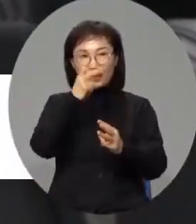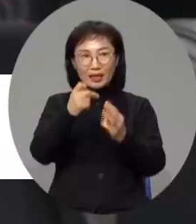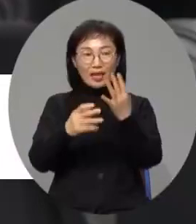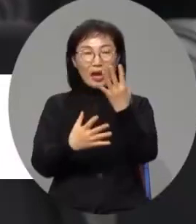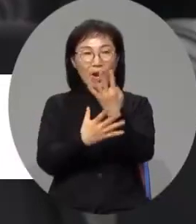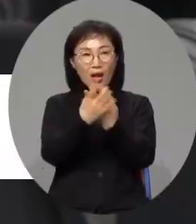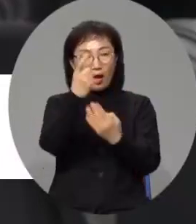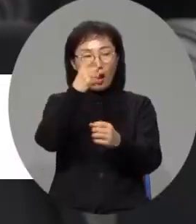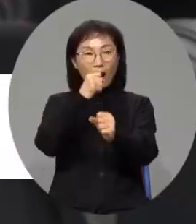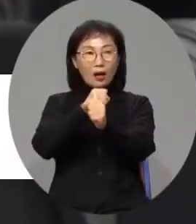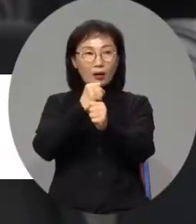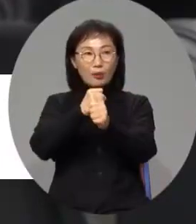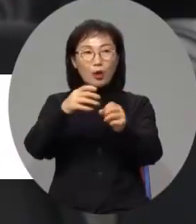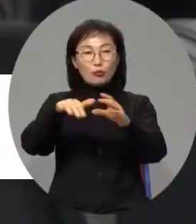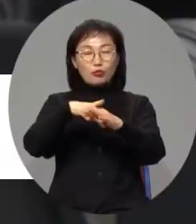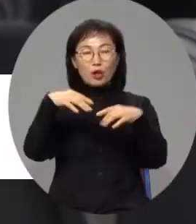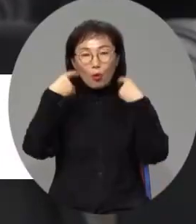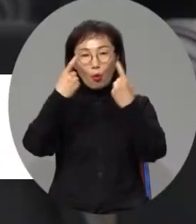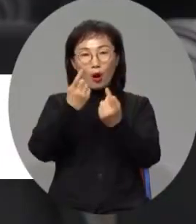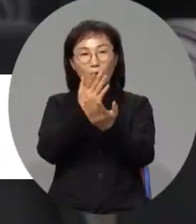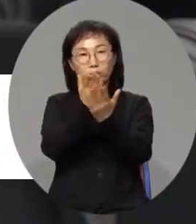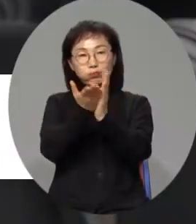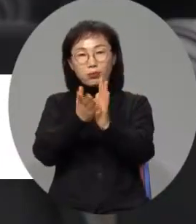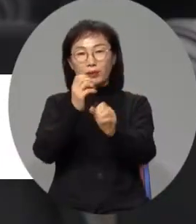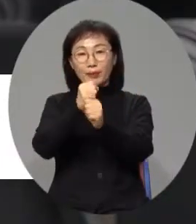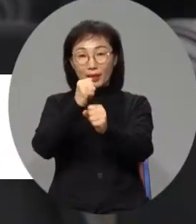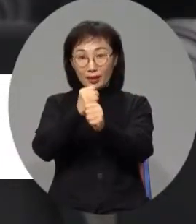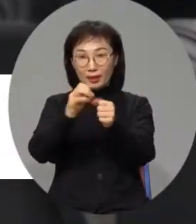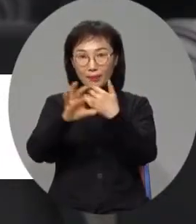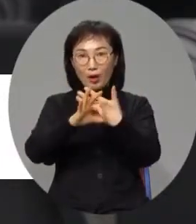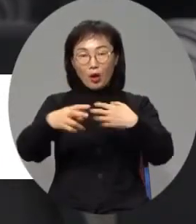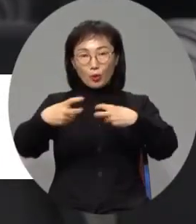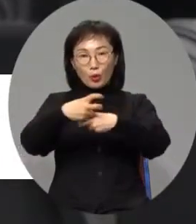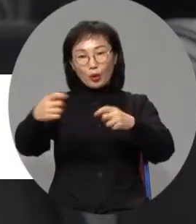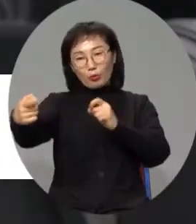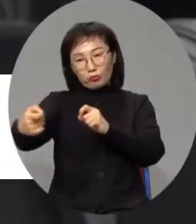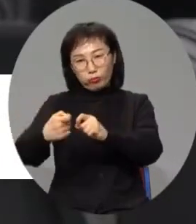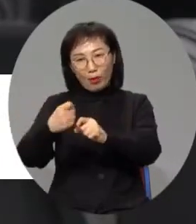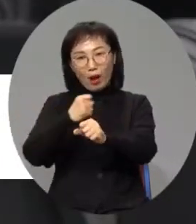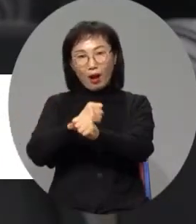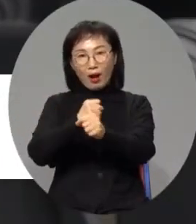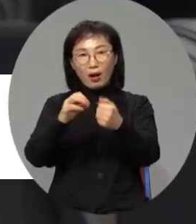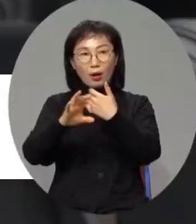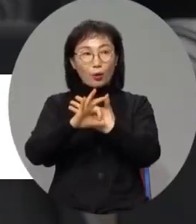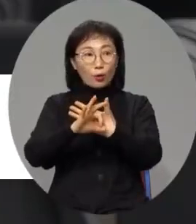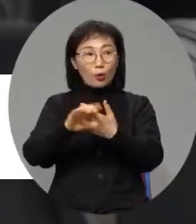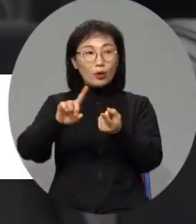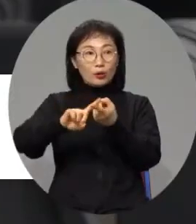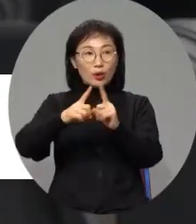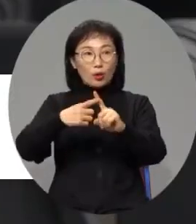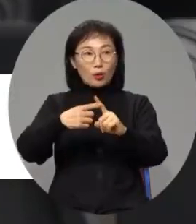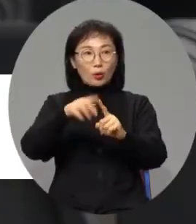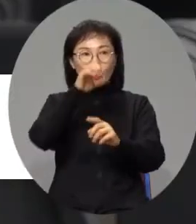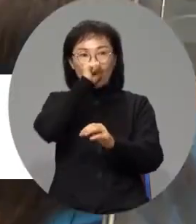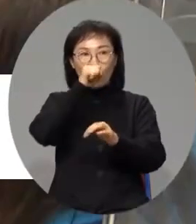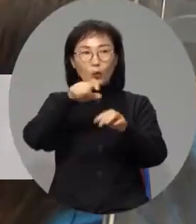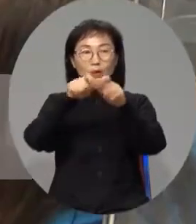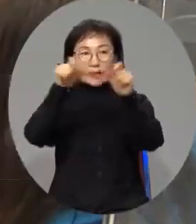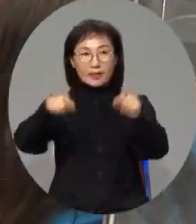경제권을 만들어내고 문화관광벨트를 만들어내고 교통을 단축시키고 통합지원할 수 있는 시스템을